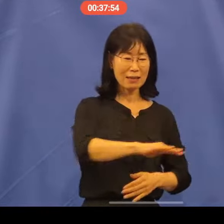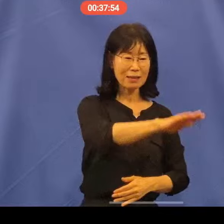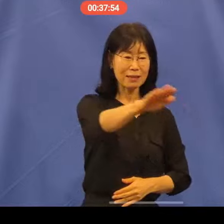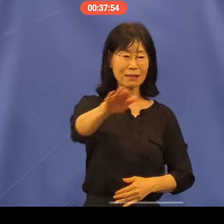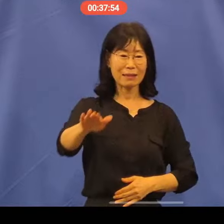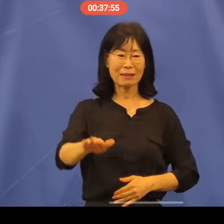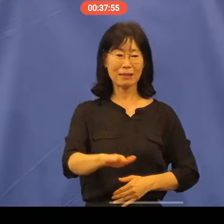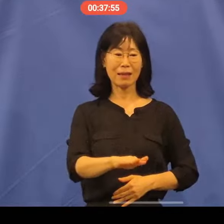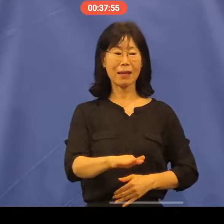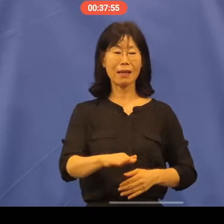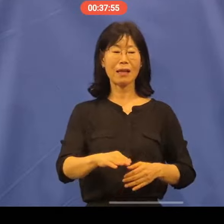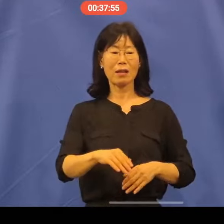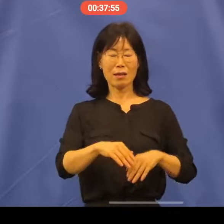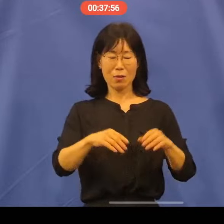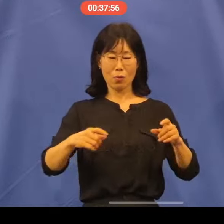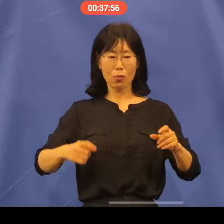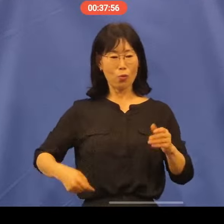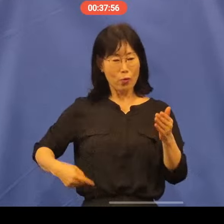향하여서